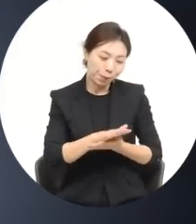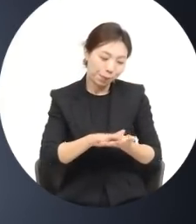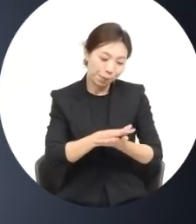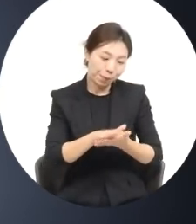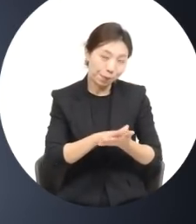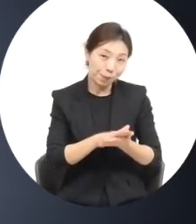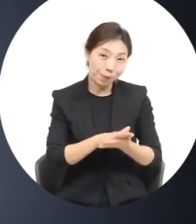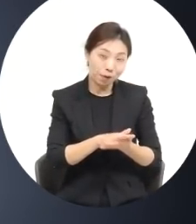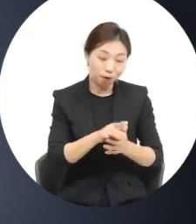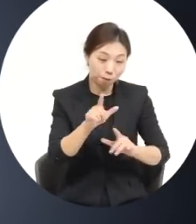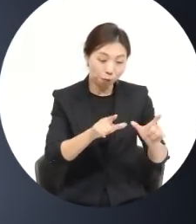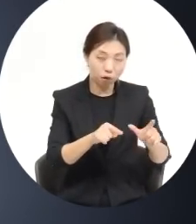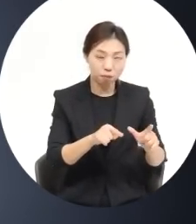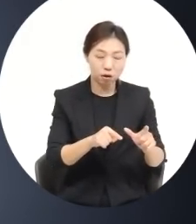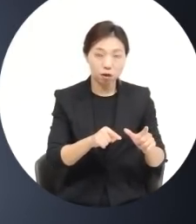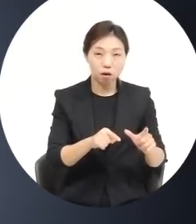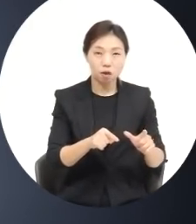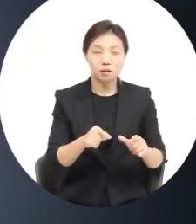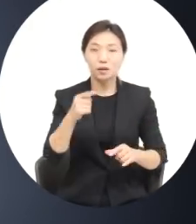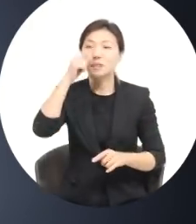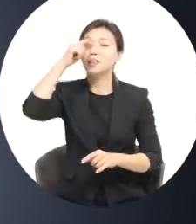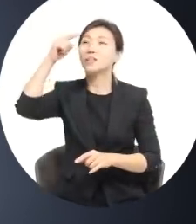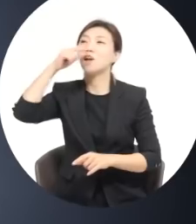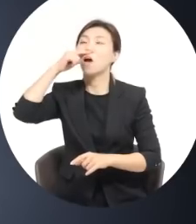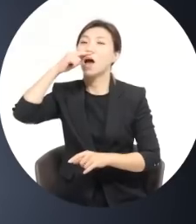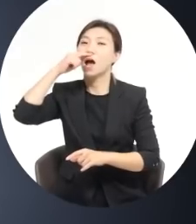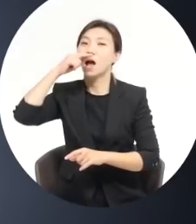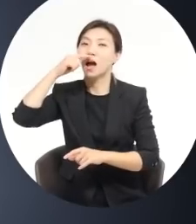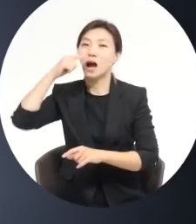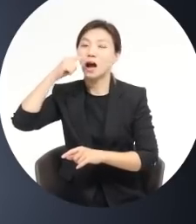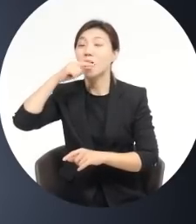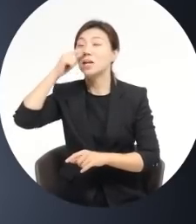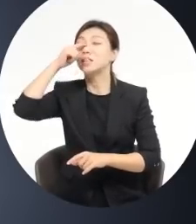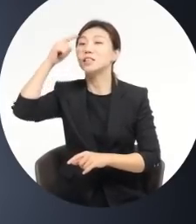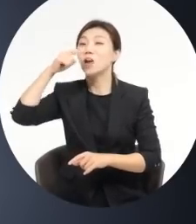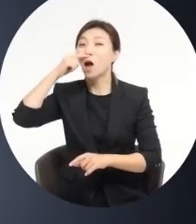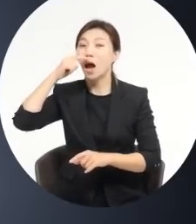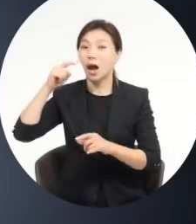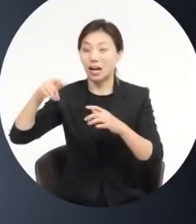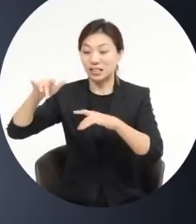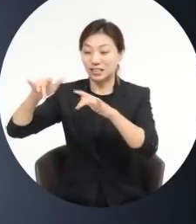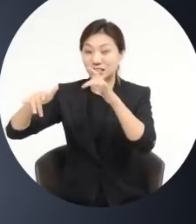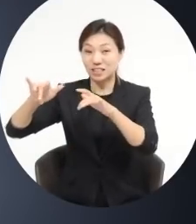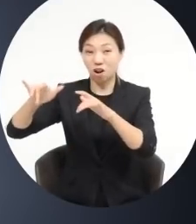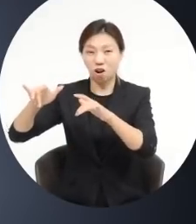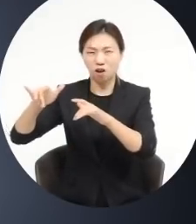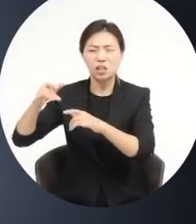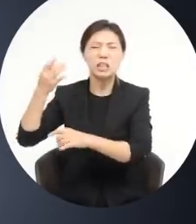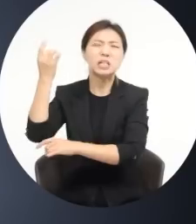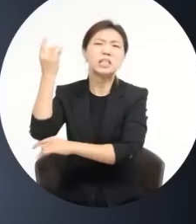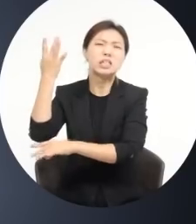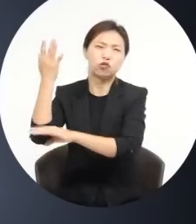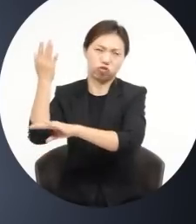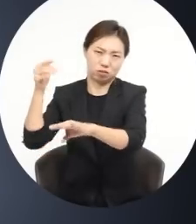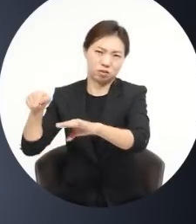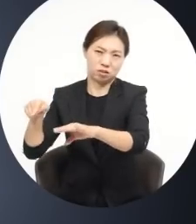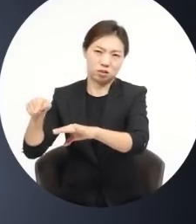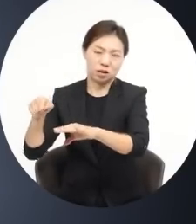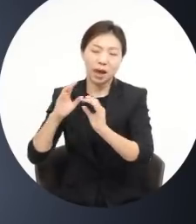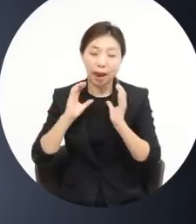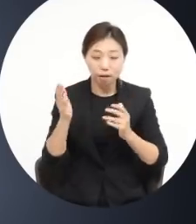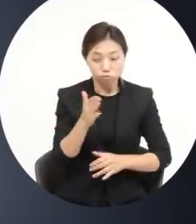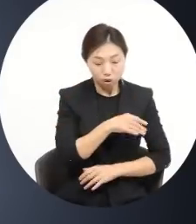노랗고 눈은 동그랗고 색깔은 파랗고 피부는 희잖아요. 그걸 어릴 때부터 가져 놀았기